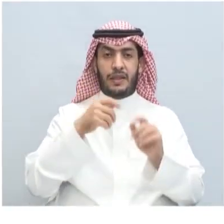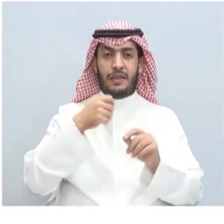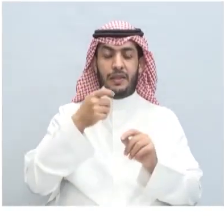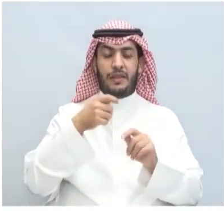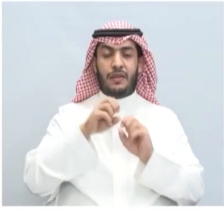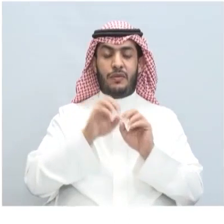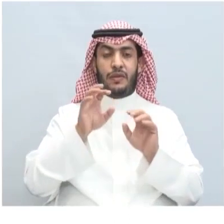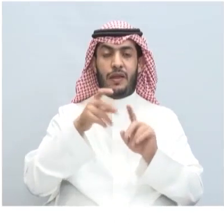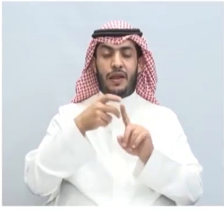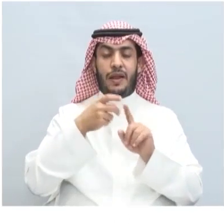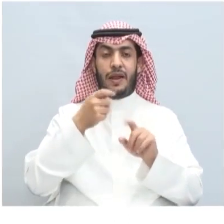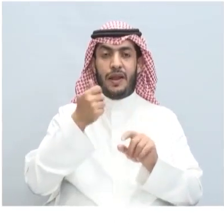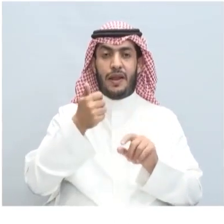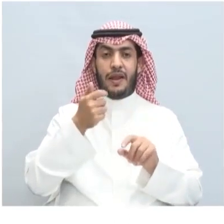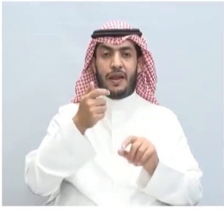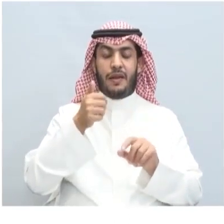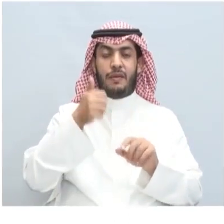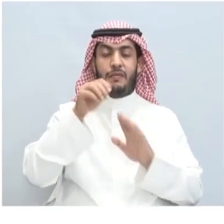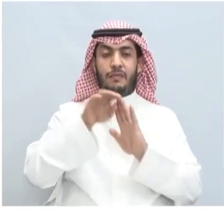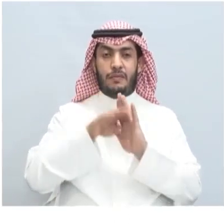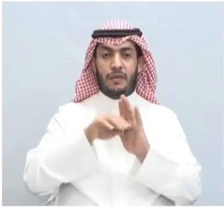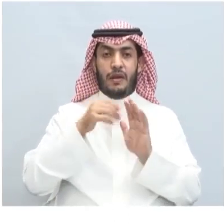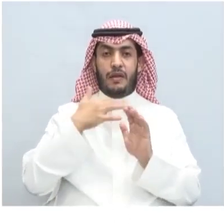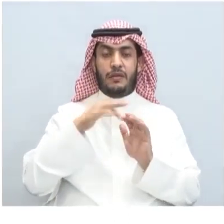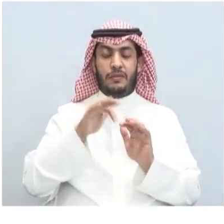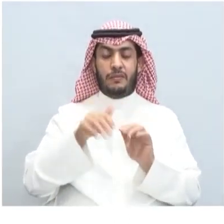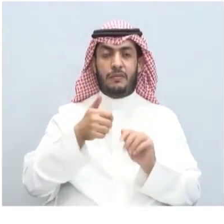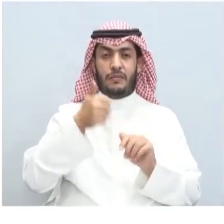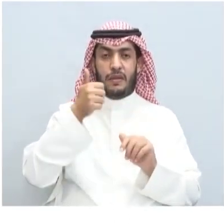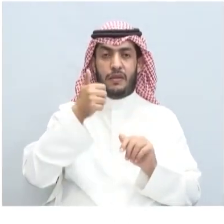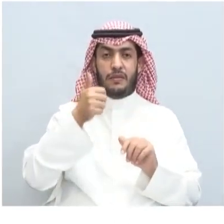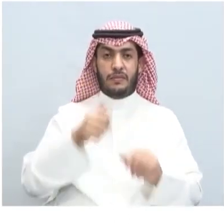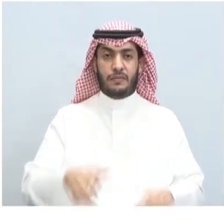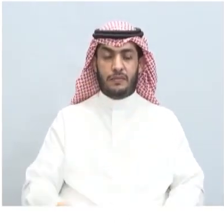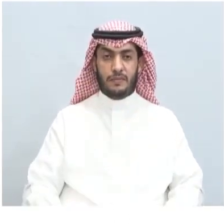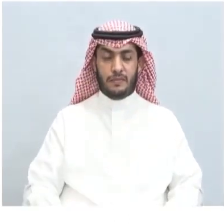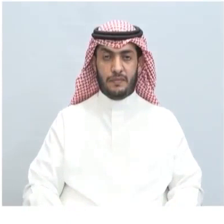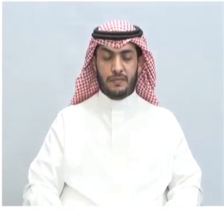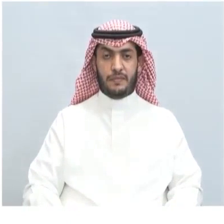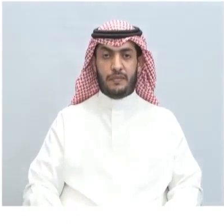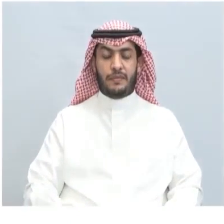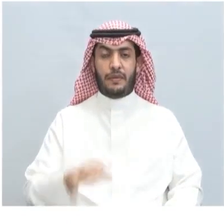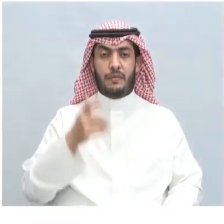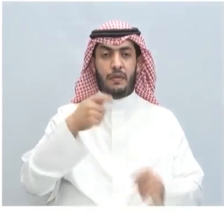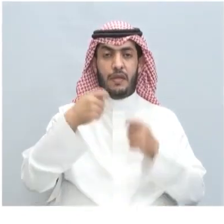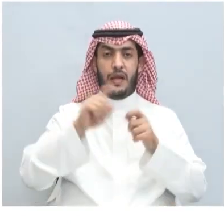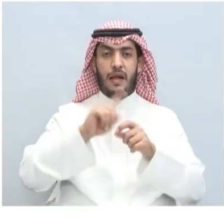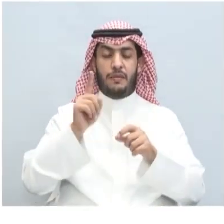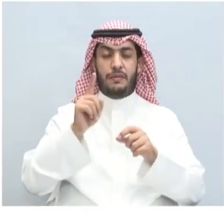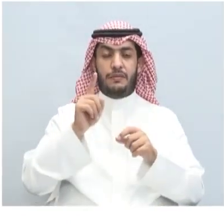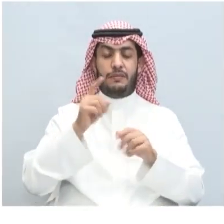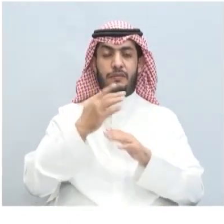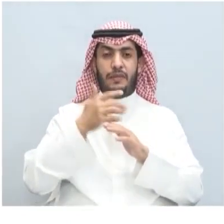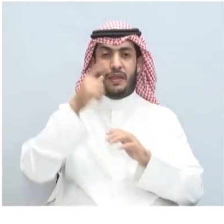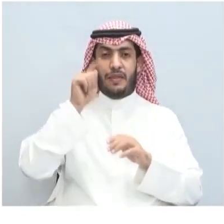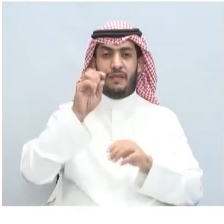النقديه لو قامت بالتوزيع النقدي هي ستفقد النقد المتاح لها او الارباح المبقع الاستثمار اذا كان